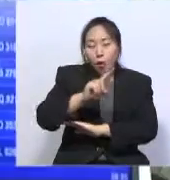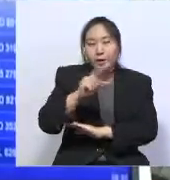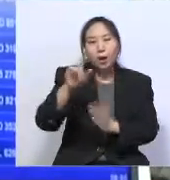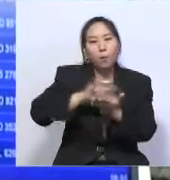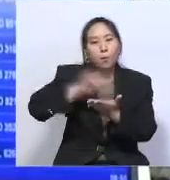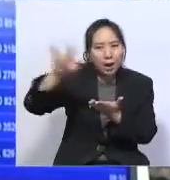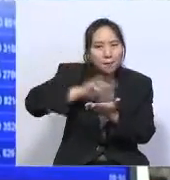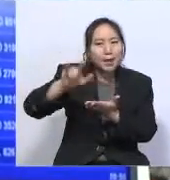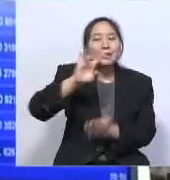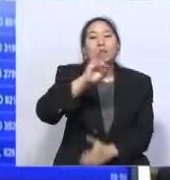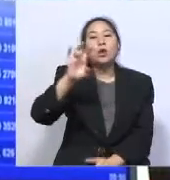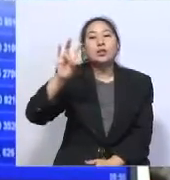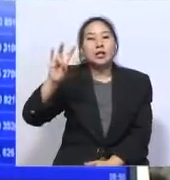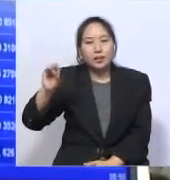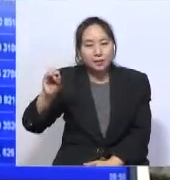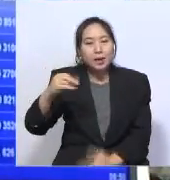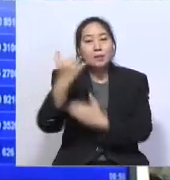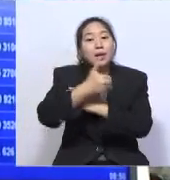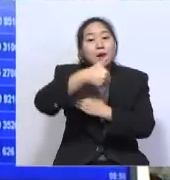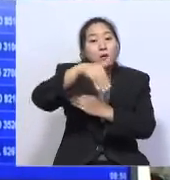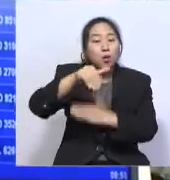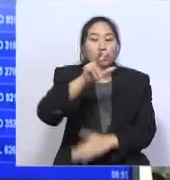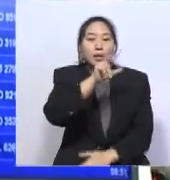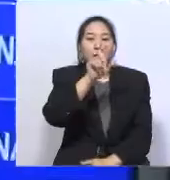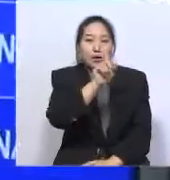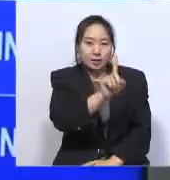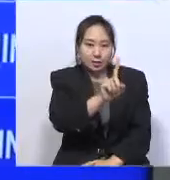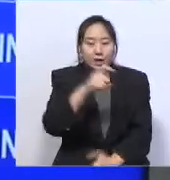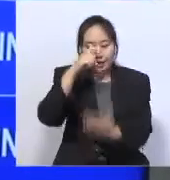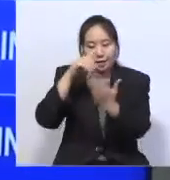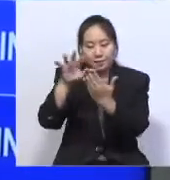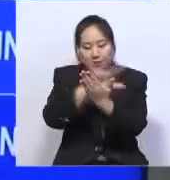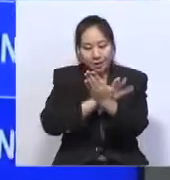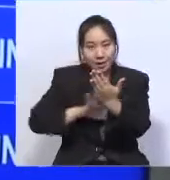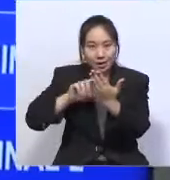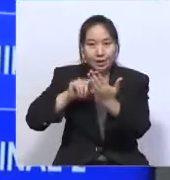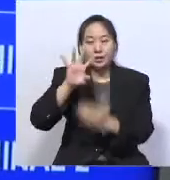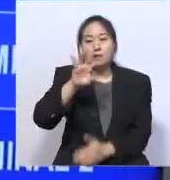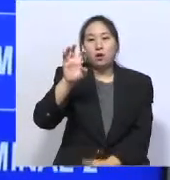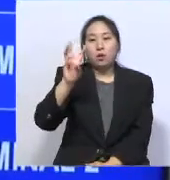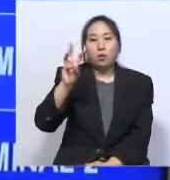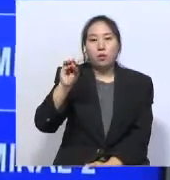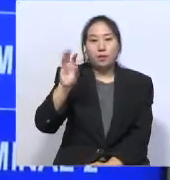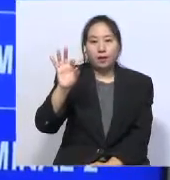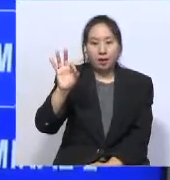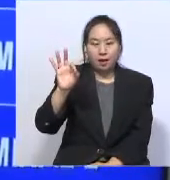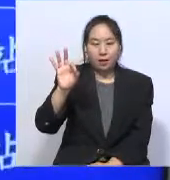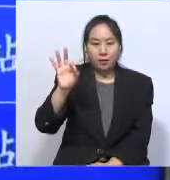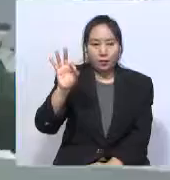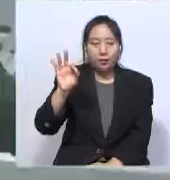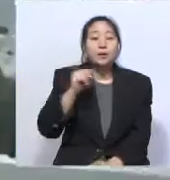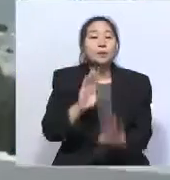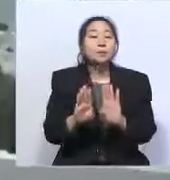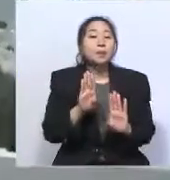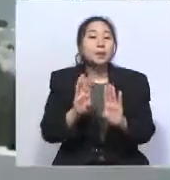ที่ยวบินนะคะแบ่งเป็นเที่ยวบินระหว่างประเทศ301เที่ยวและภายในประเทศ469เที่ยวค่ะซึ่งเมื่อเ